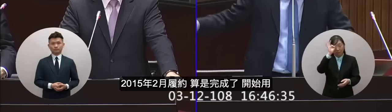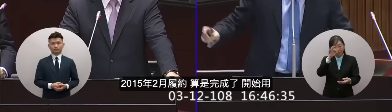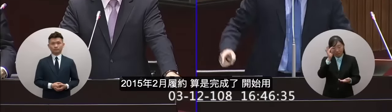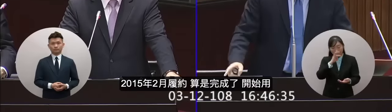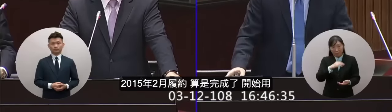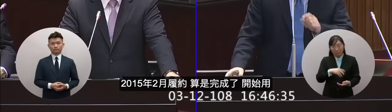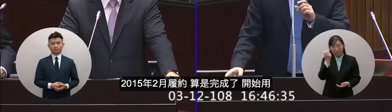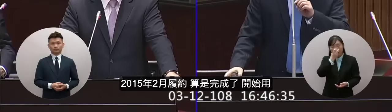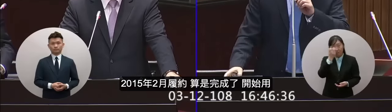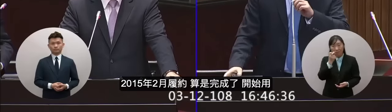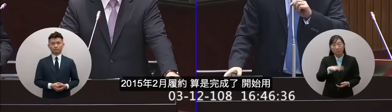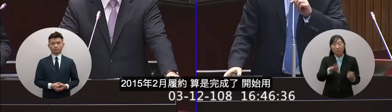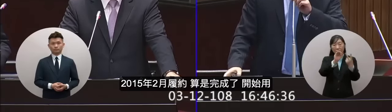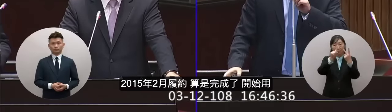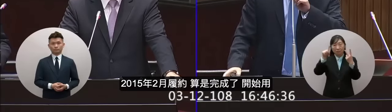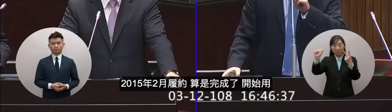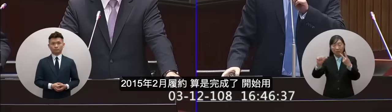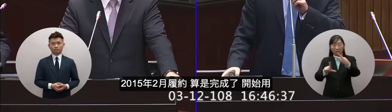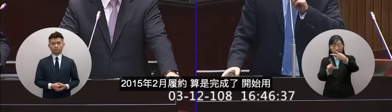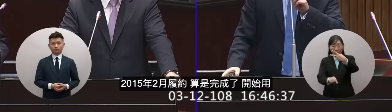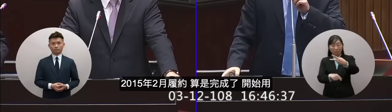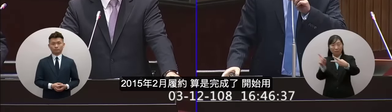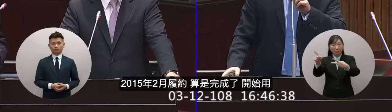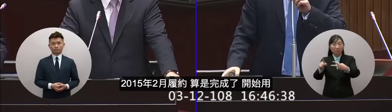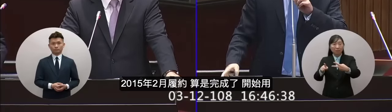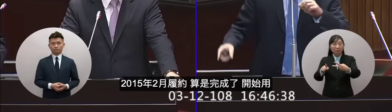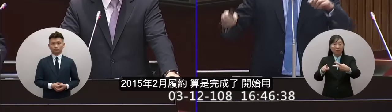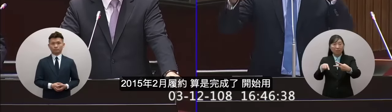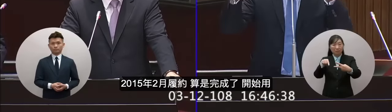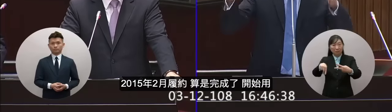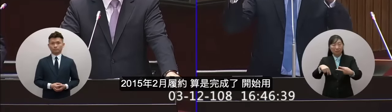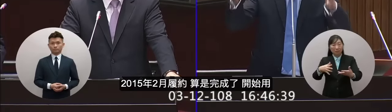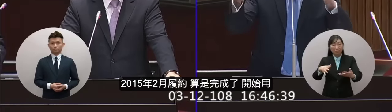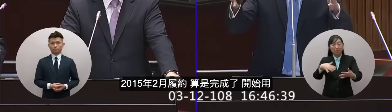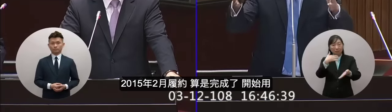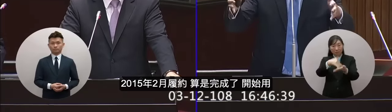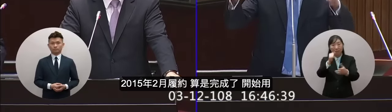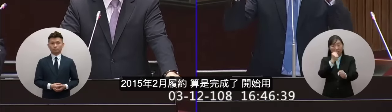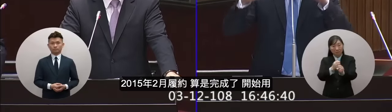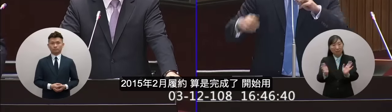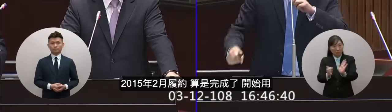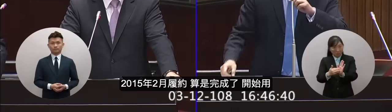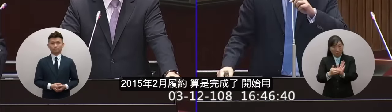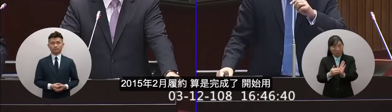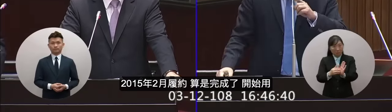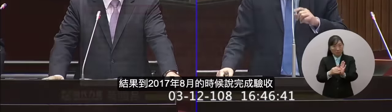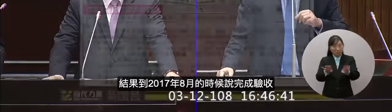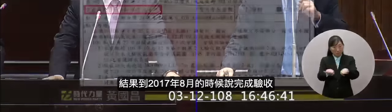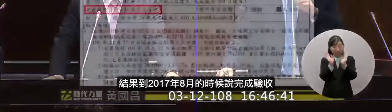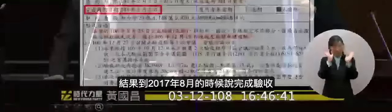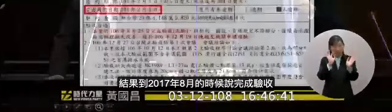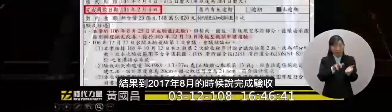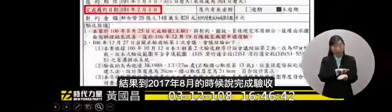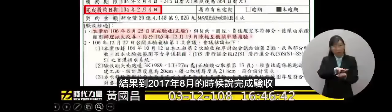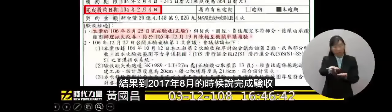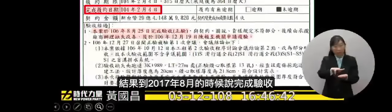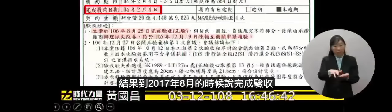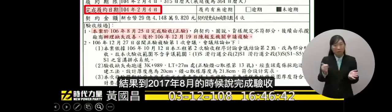后。2015年2月，履约哦，算是完成了，开始用。结果